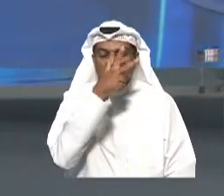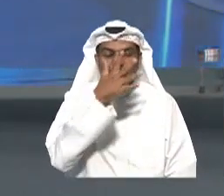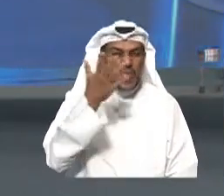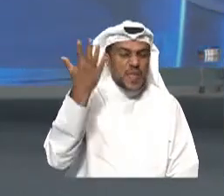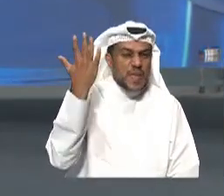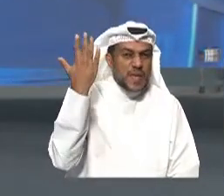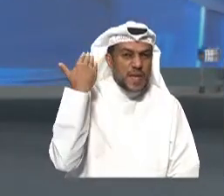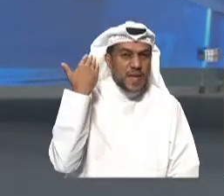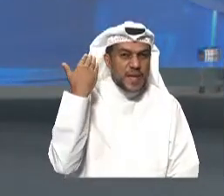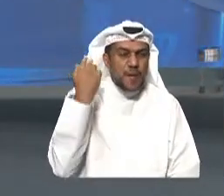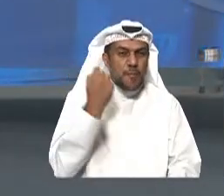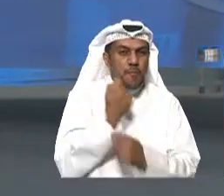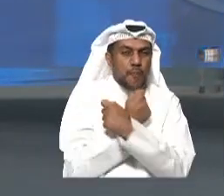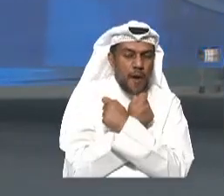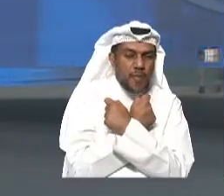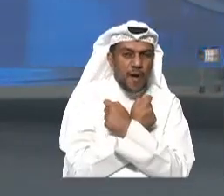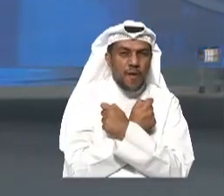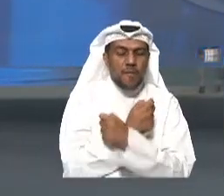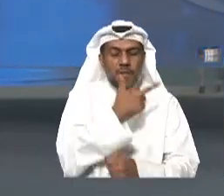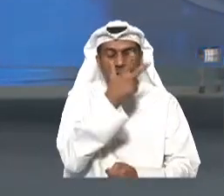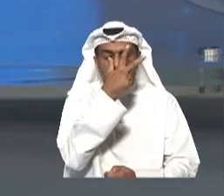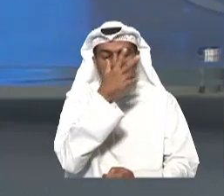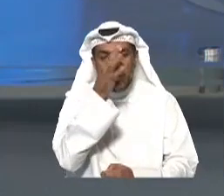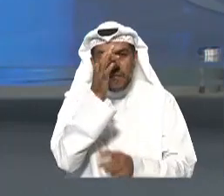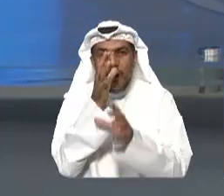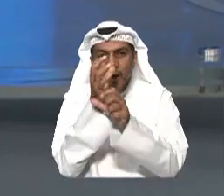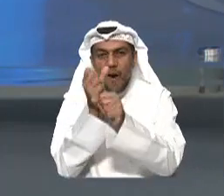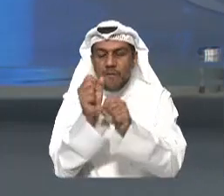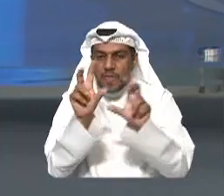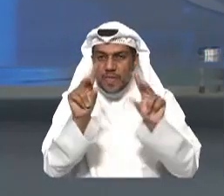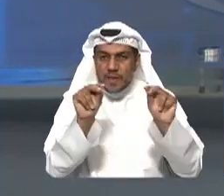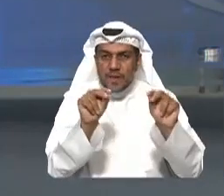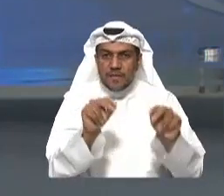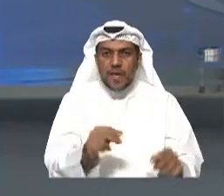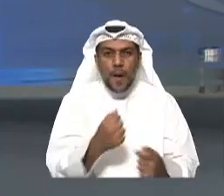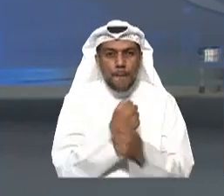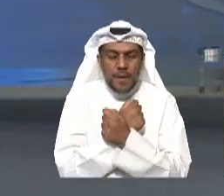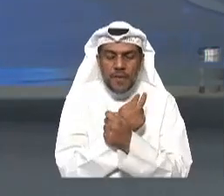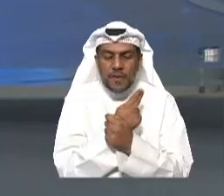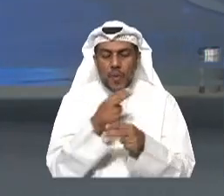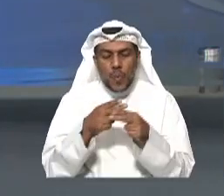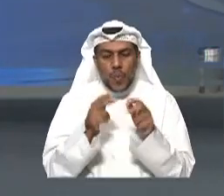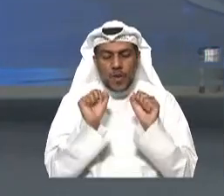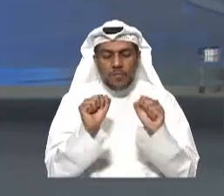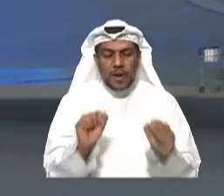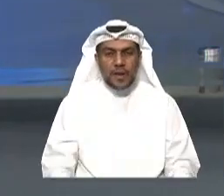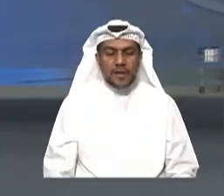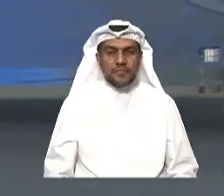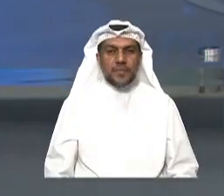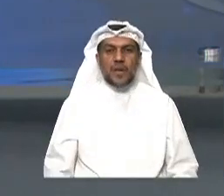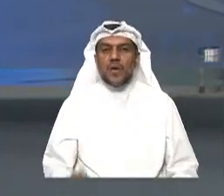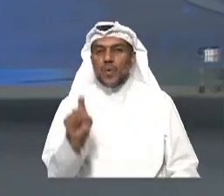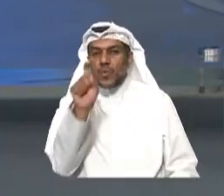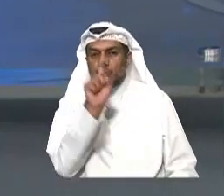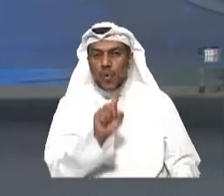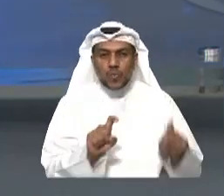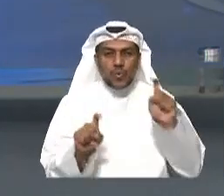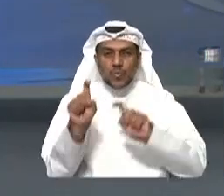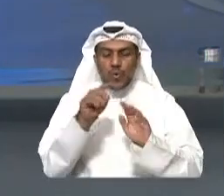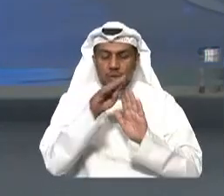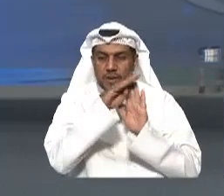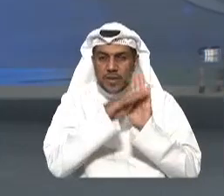وتاريخيه وفي لجنه العرائش والشكاوى البرلمانيه تم بحثه ومناقشه الشكاوى المدرجه على جدول